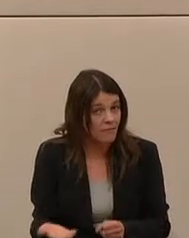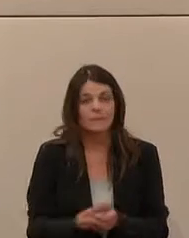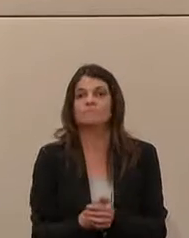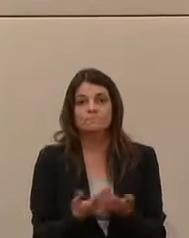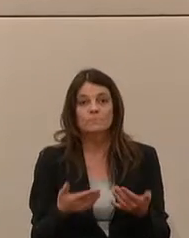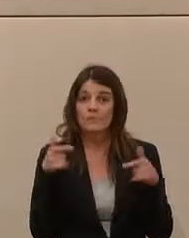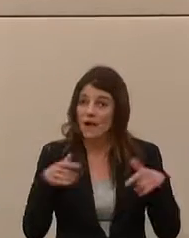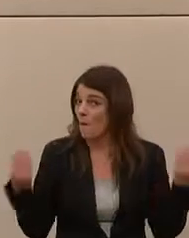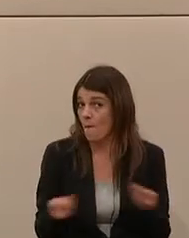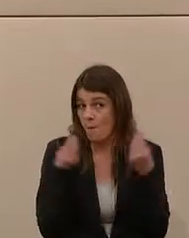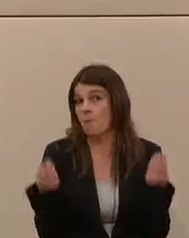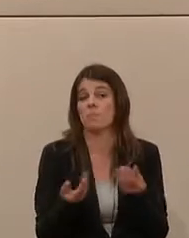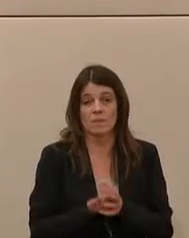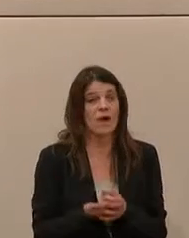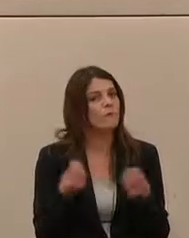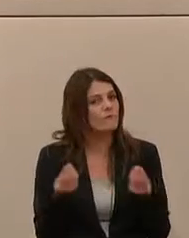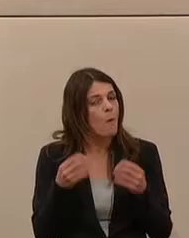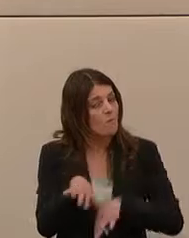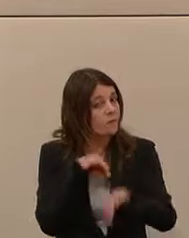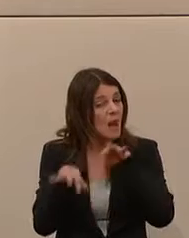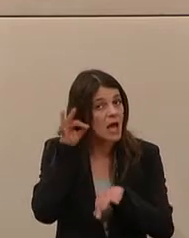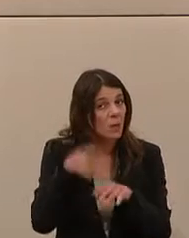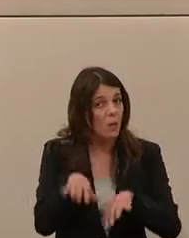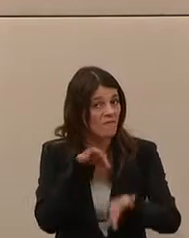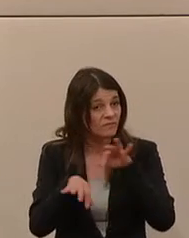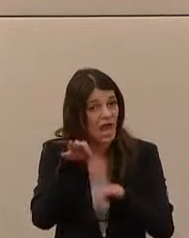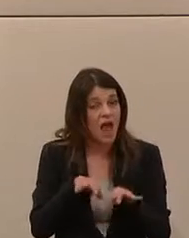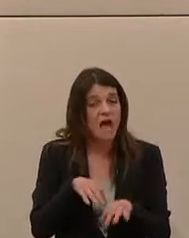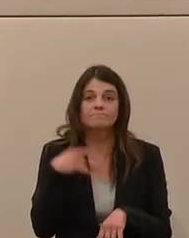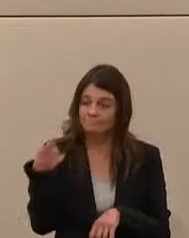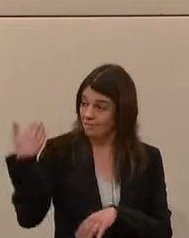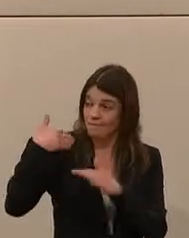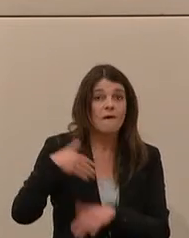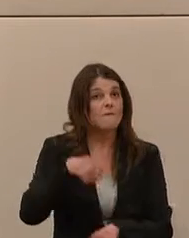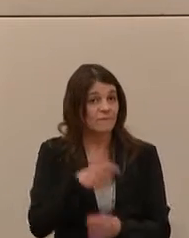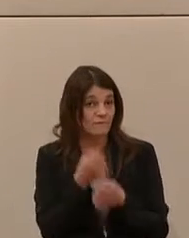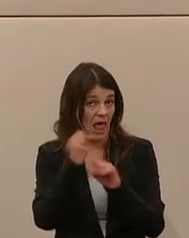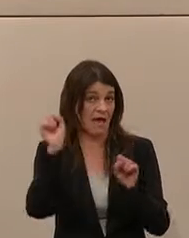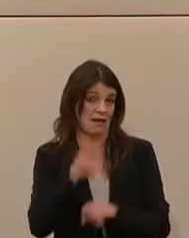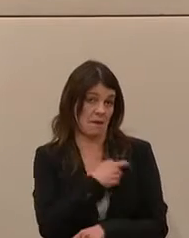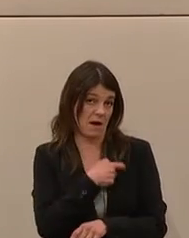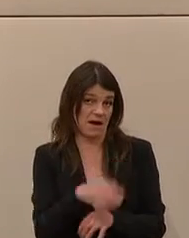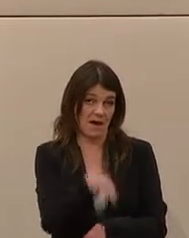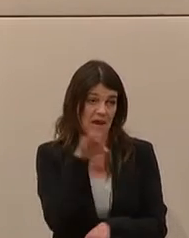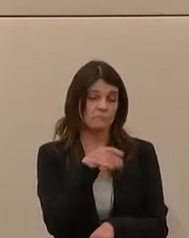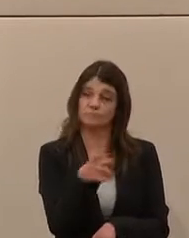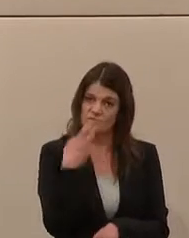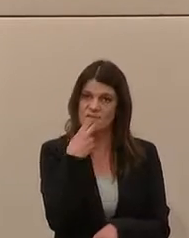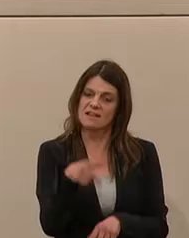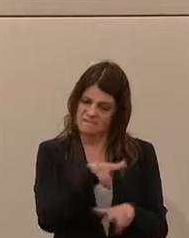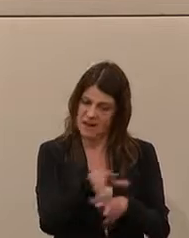ist auch ganz genau der Grund, warum die Wählerinnen und Wähler die Freiheitlichen in die Regierung